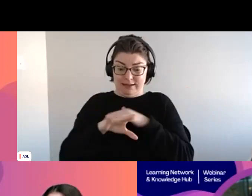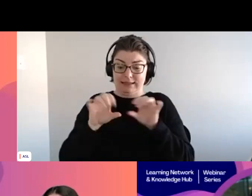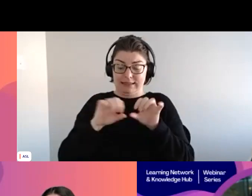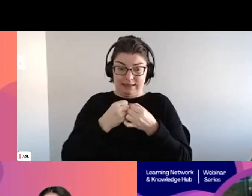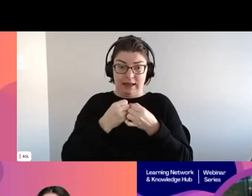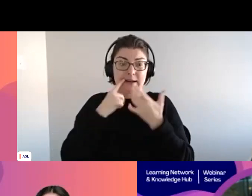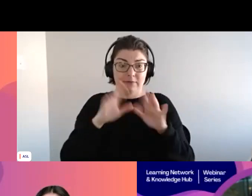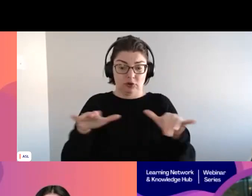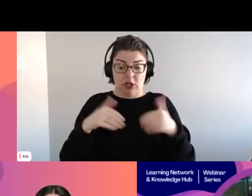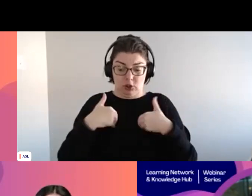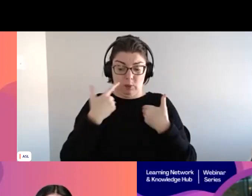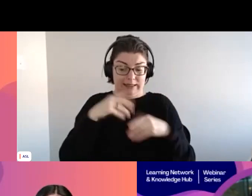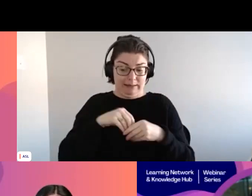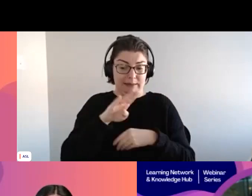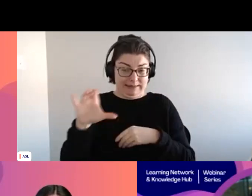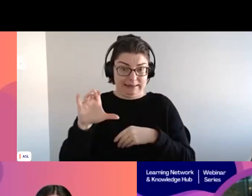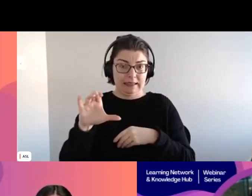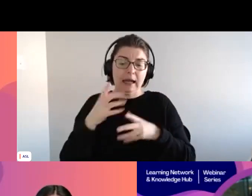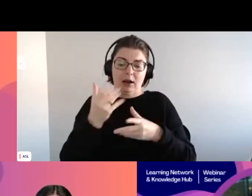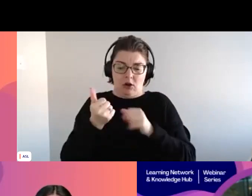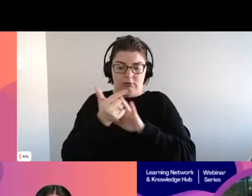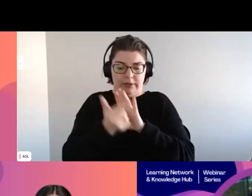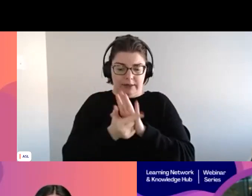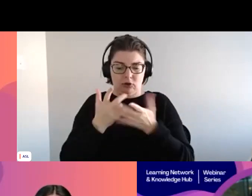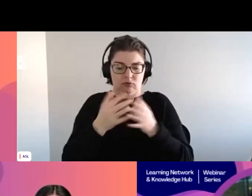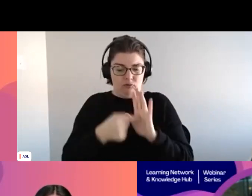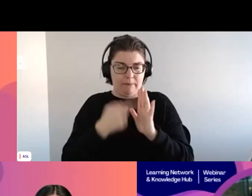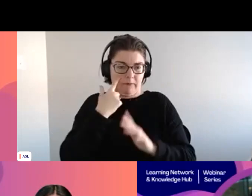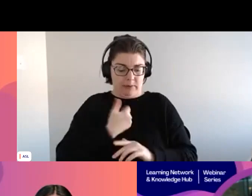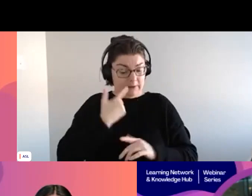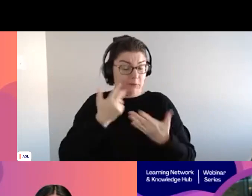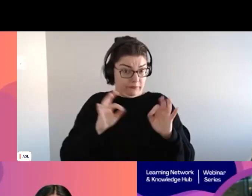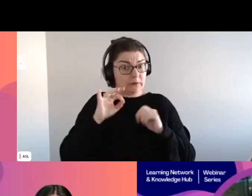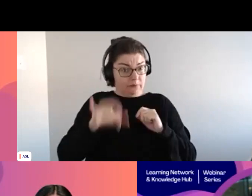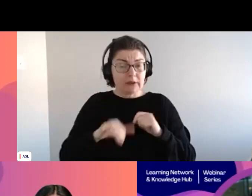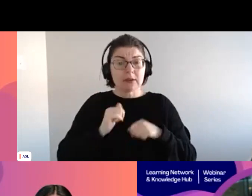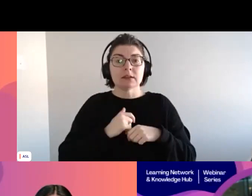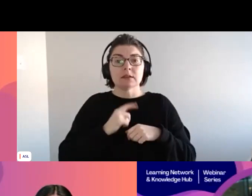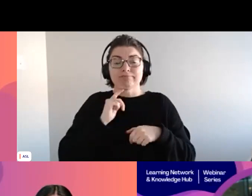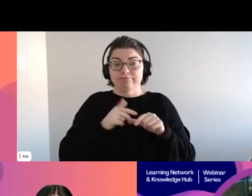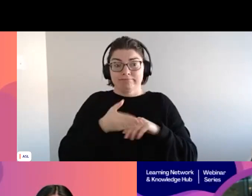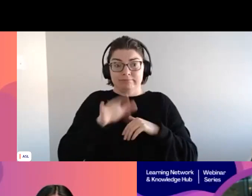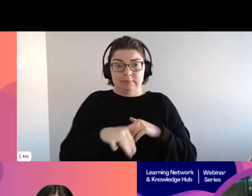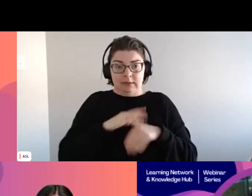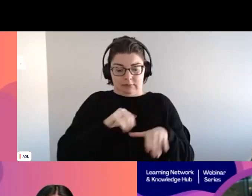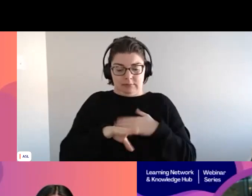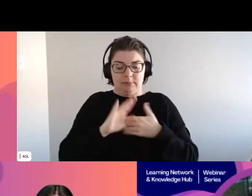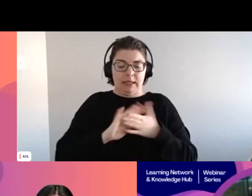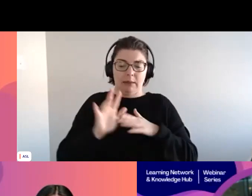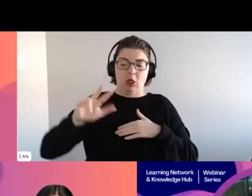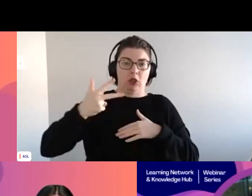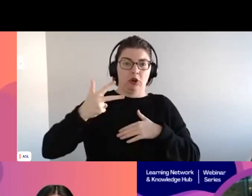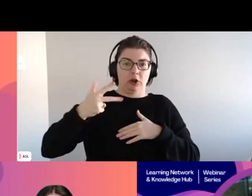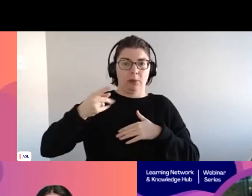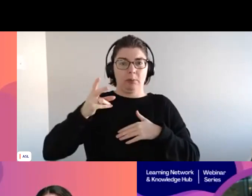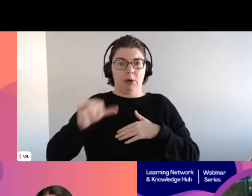par avoir accès à la société pour les enfants et les jeunes de la Colombie-Britannique et j'ai reçu une représentation gratuite comme je l'ai manqué plus tôt je suis